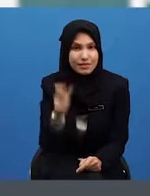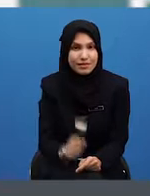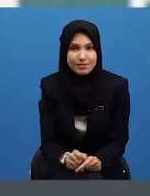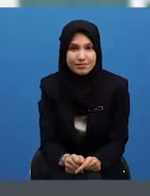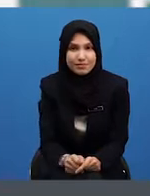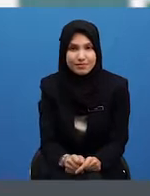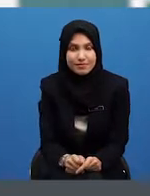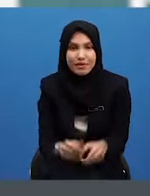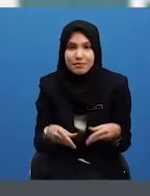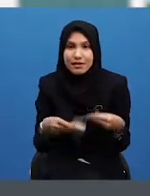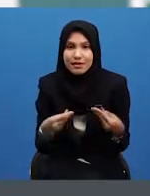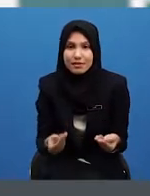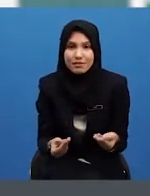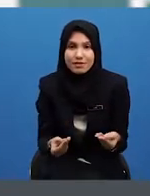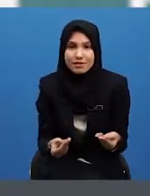bagaimana